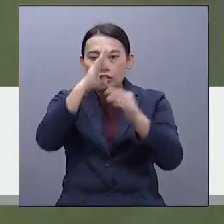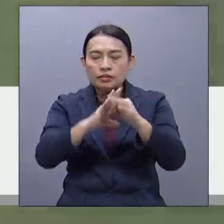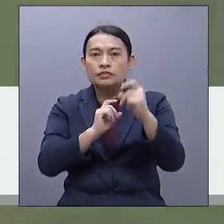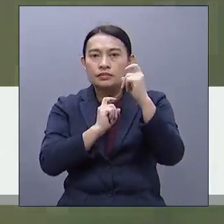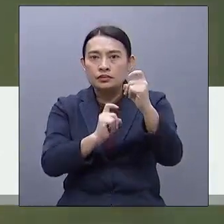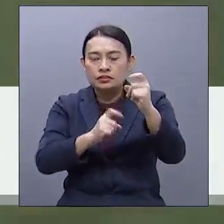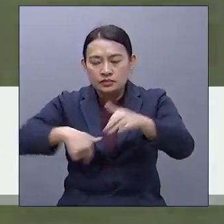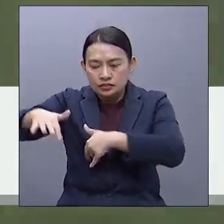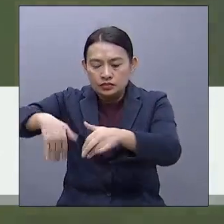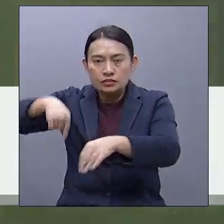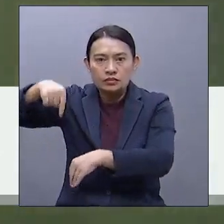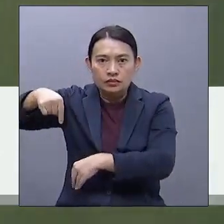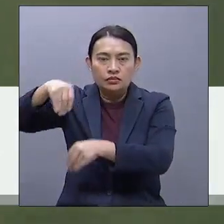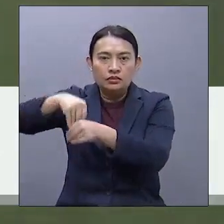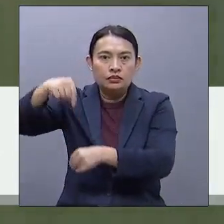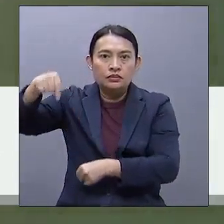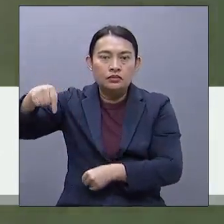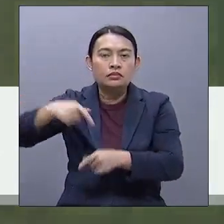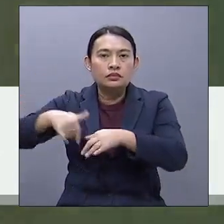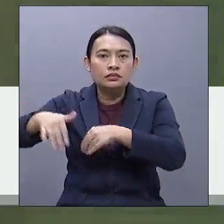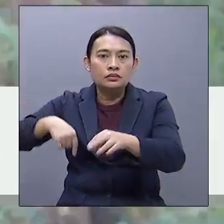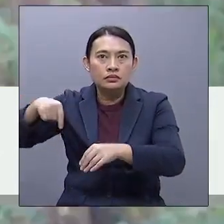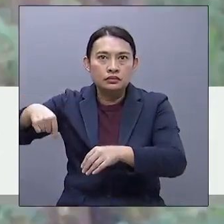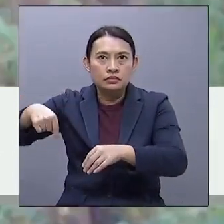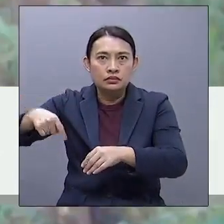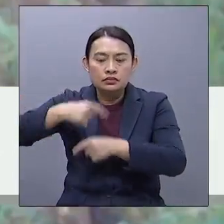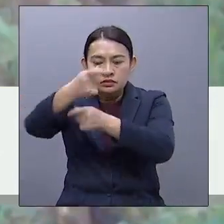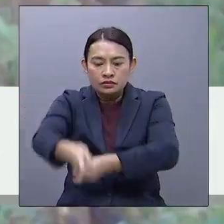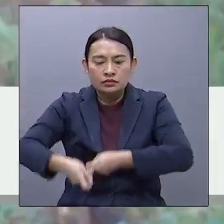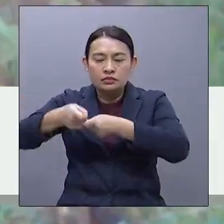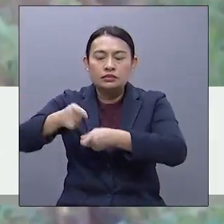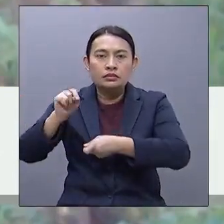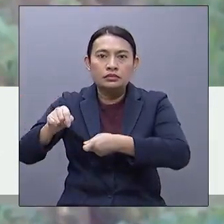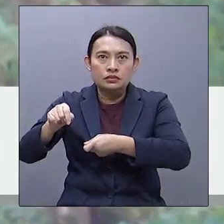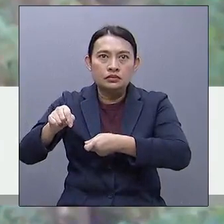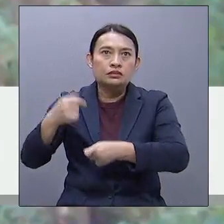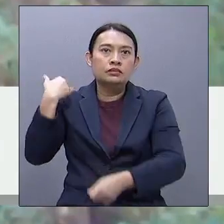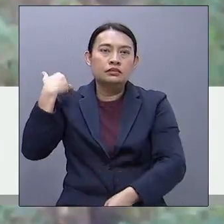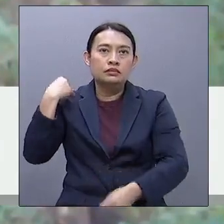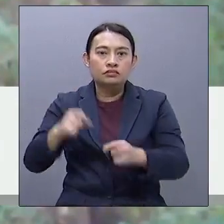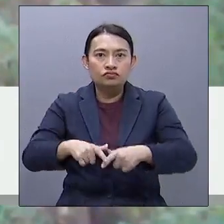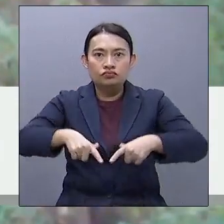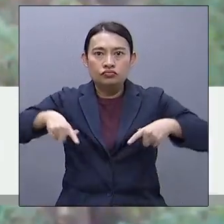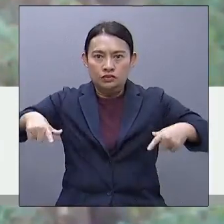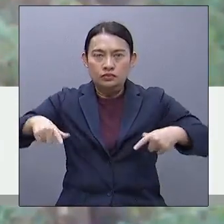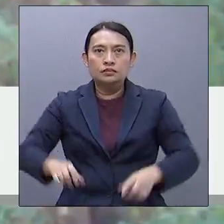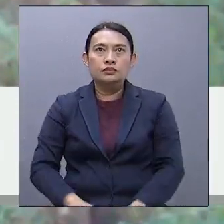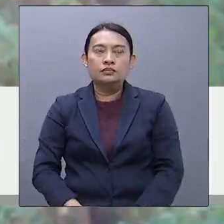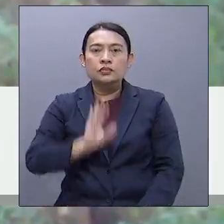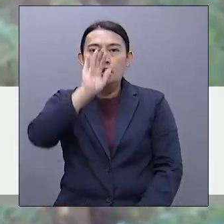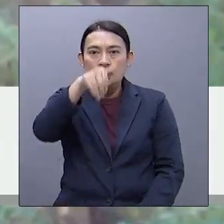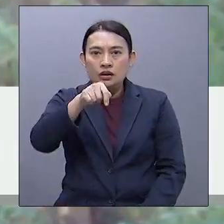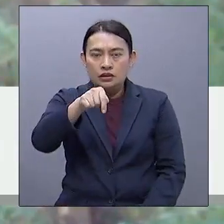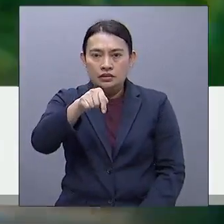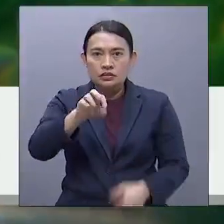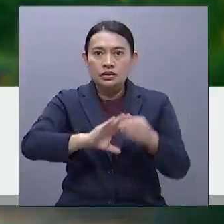กับชาวบ้านหมื่นด่านซึ่งเป็นชุมชนและพื้นที่การเกษตรค่อนข้างจะกว้างค่ะซึ่งทราบว่าช้างบางส่วนกลับ